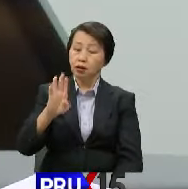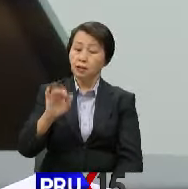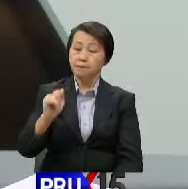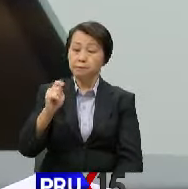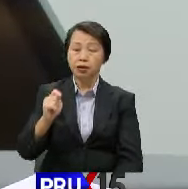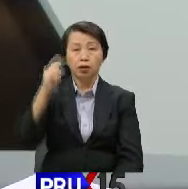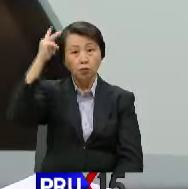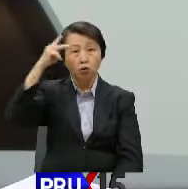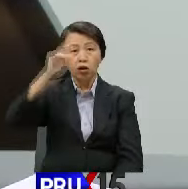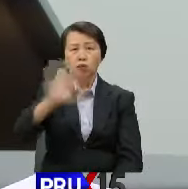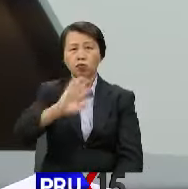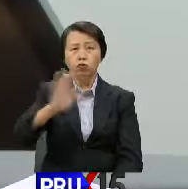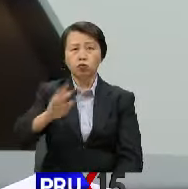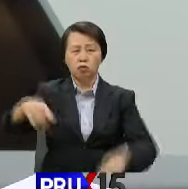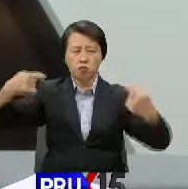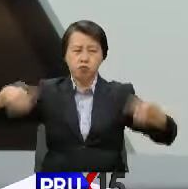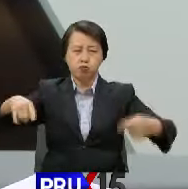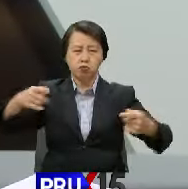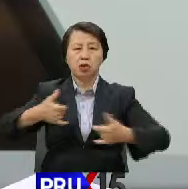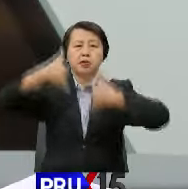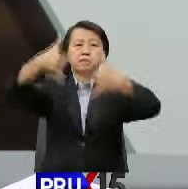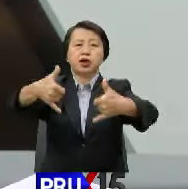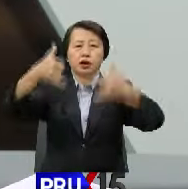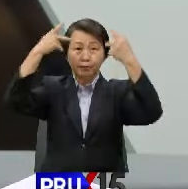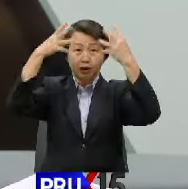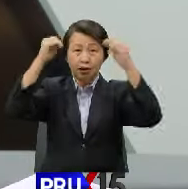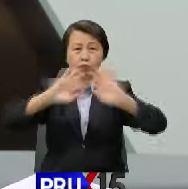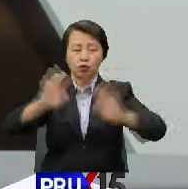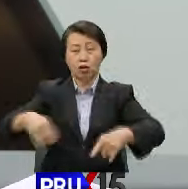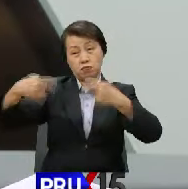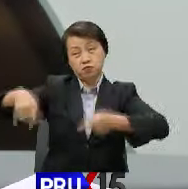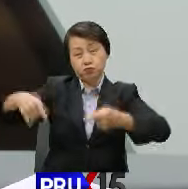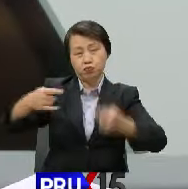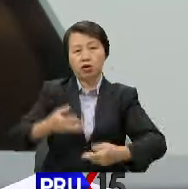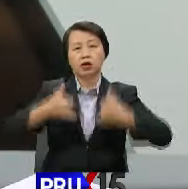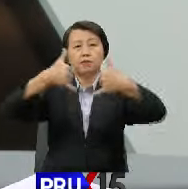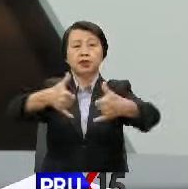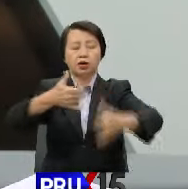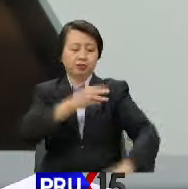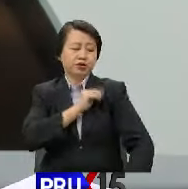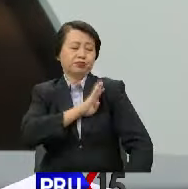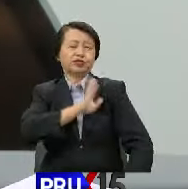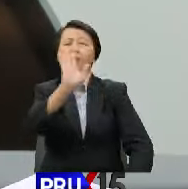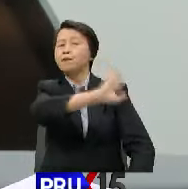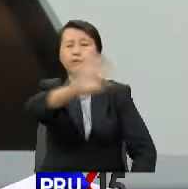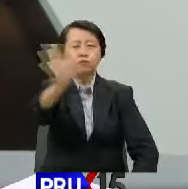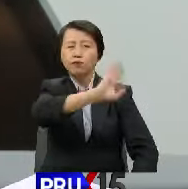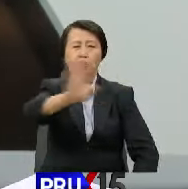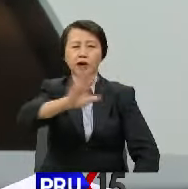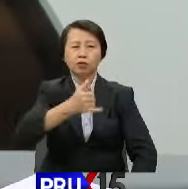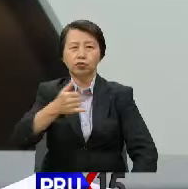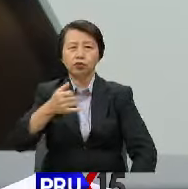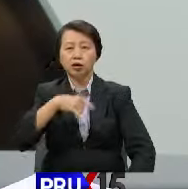ini bukan debat dalam Perdana Menteri bukan debat piala menteri besar bukan bukan